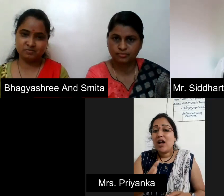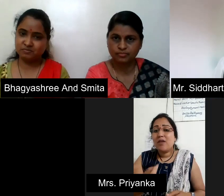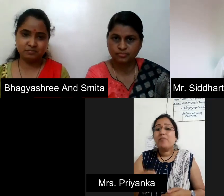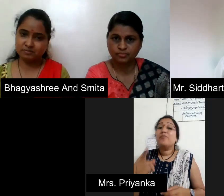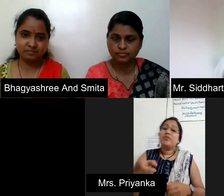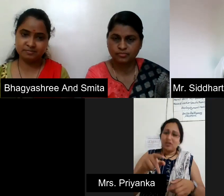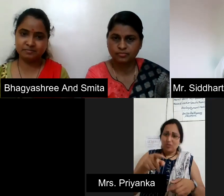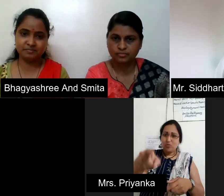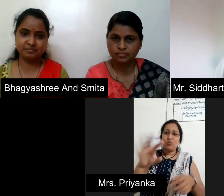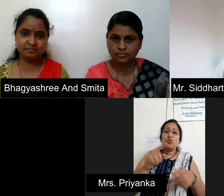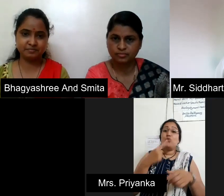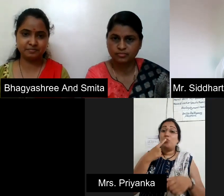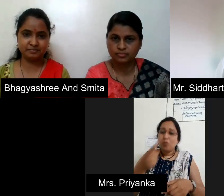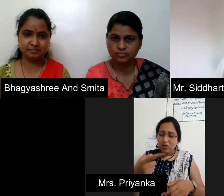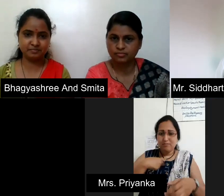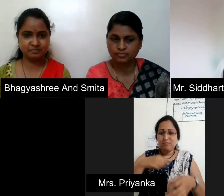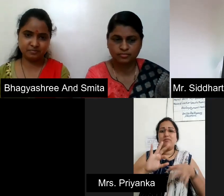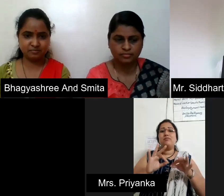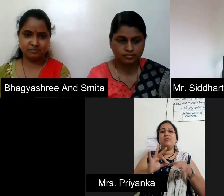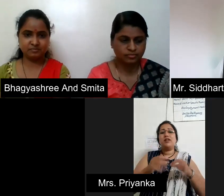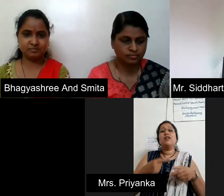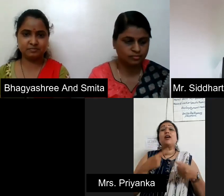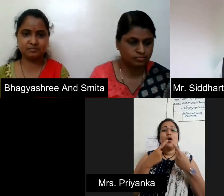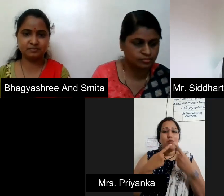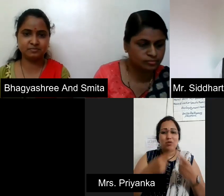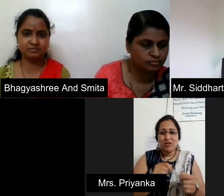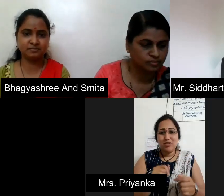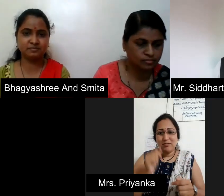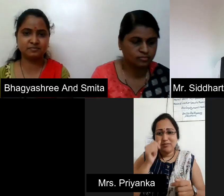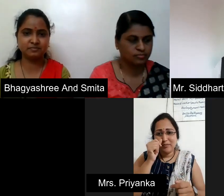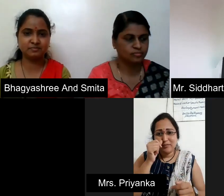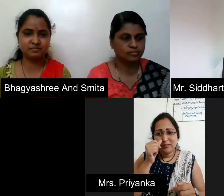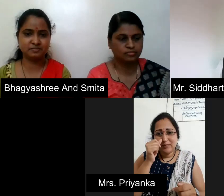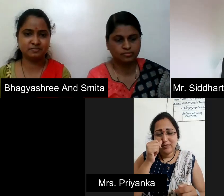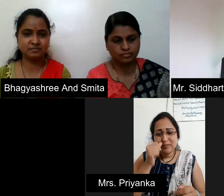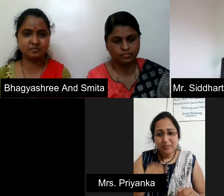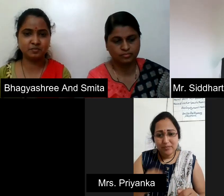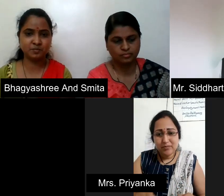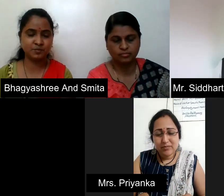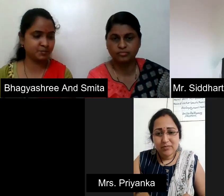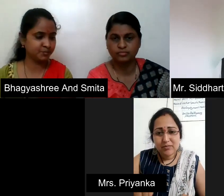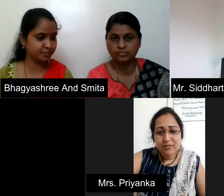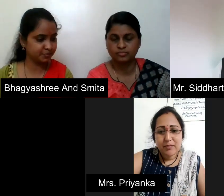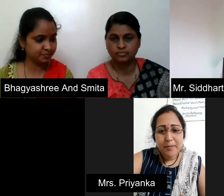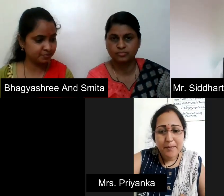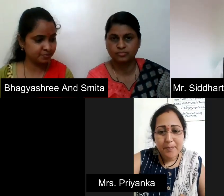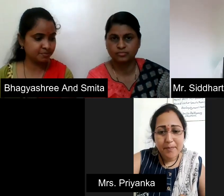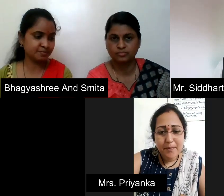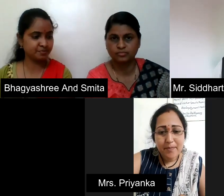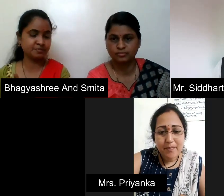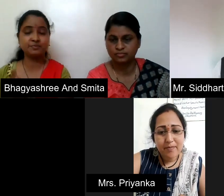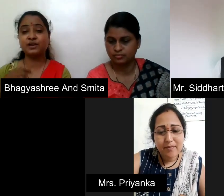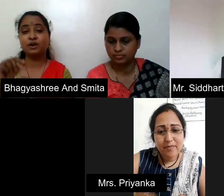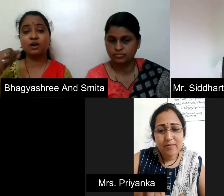अपने वाक्य आप बताना चाहेंगी। प्रियंका जी आप अगर इसमें मदद करेंगी हमारी तो